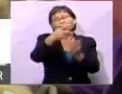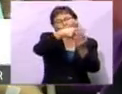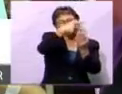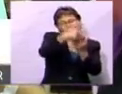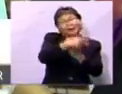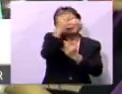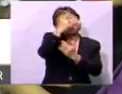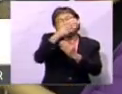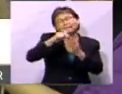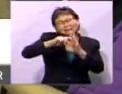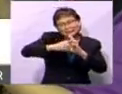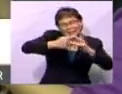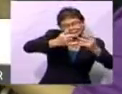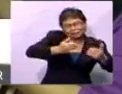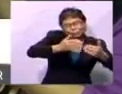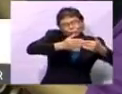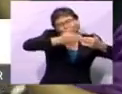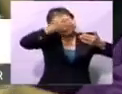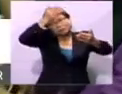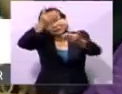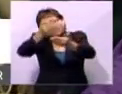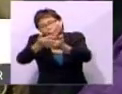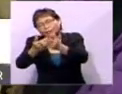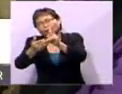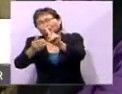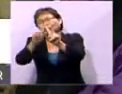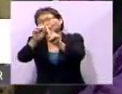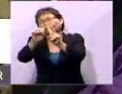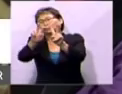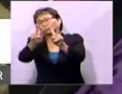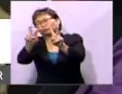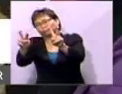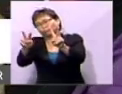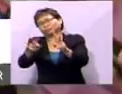yang bermula tahun ini sehingga 2022.